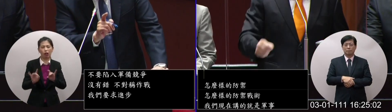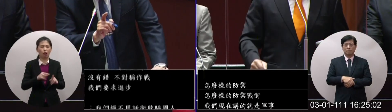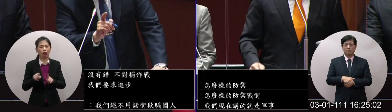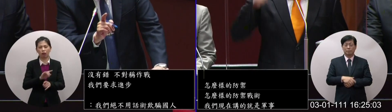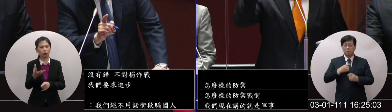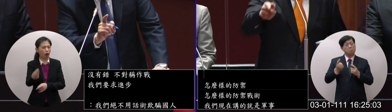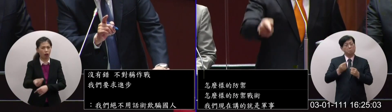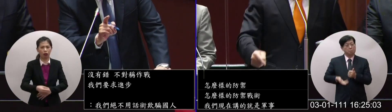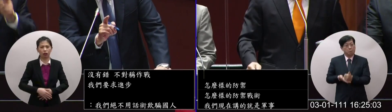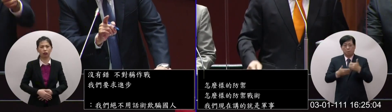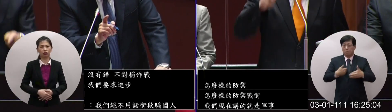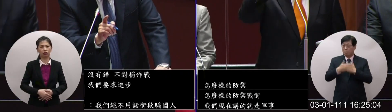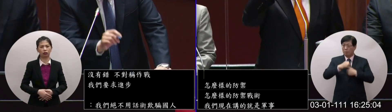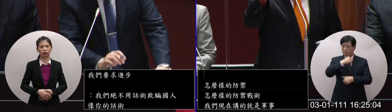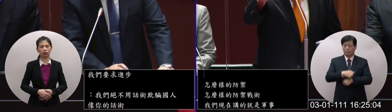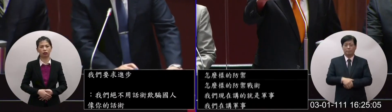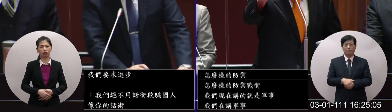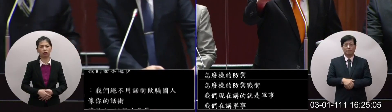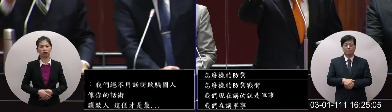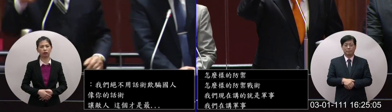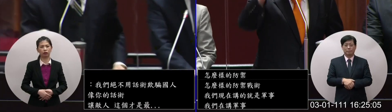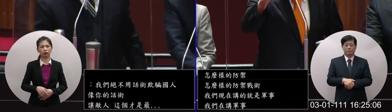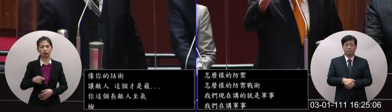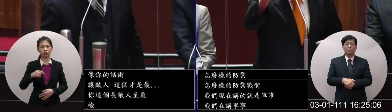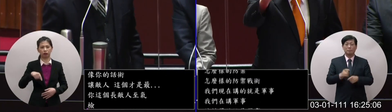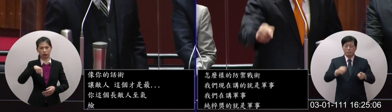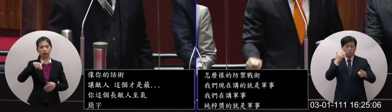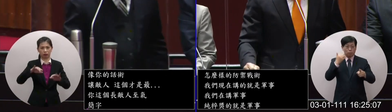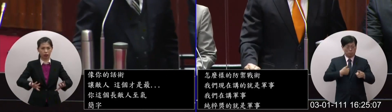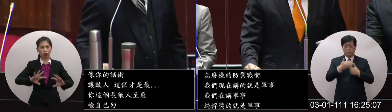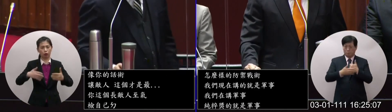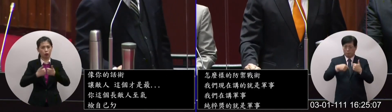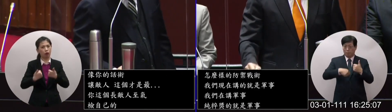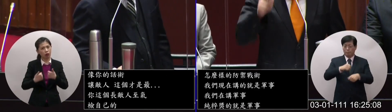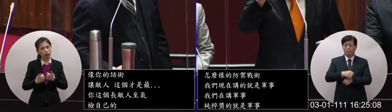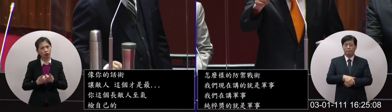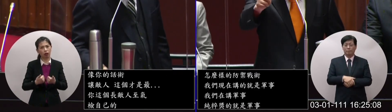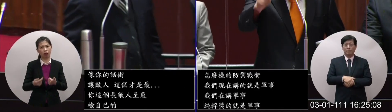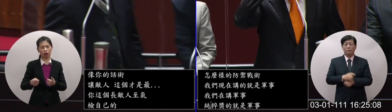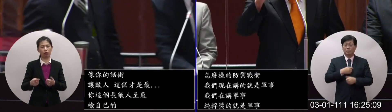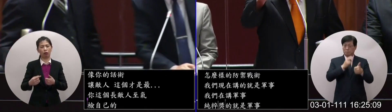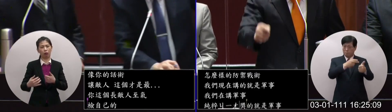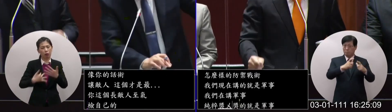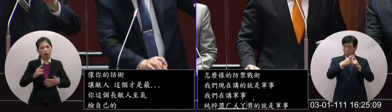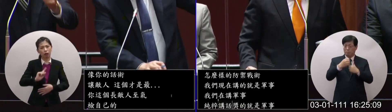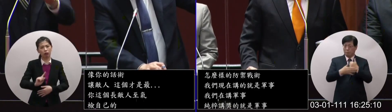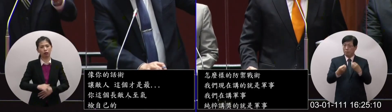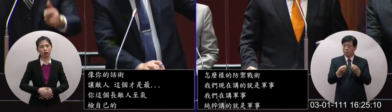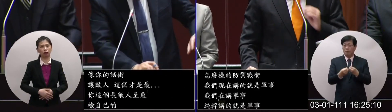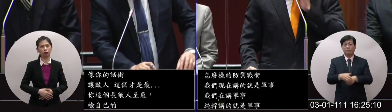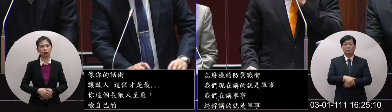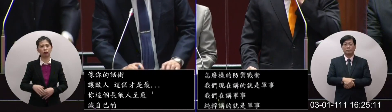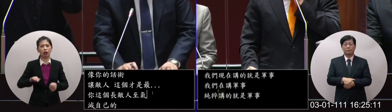么叫长敌人志气？我是保护台湾， 那你拿台湾 告诉台湾人 站在国外 如何保卫？ 委员所提的， 我要你讲的是如何保卫？ 人家